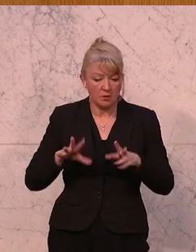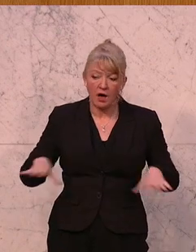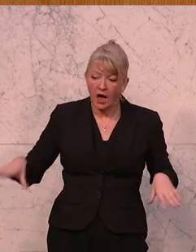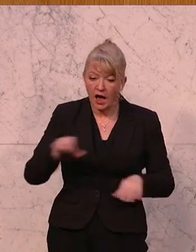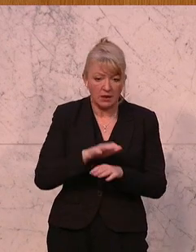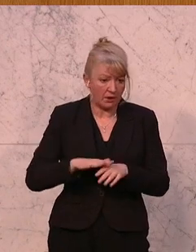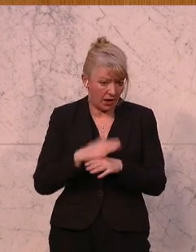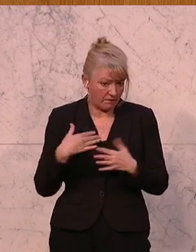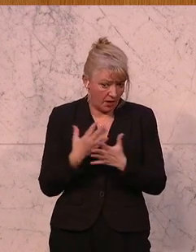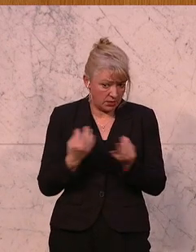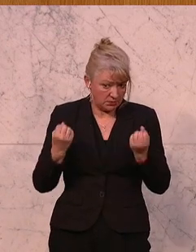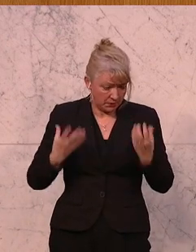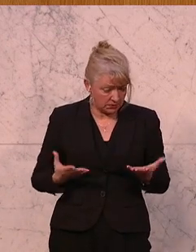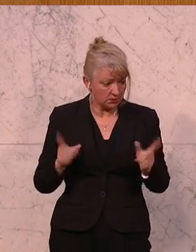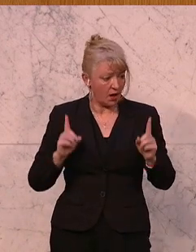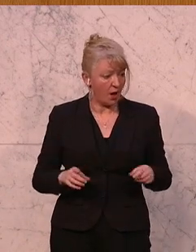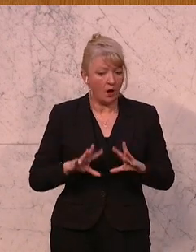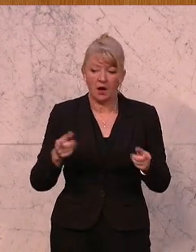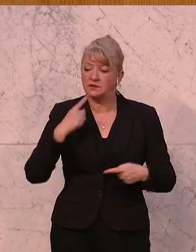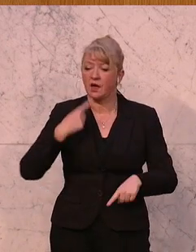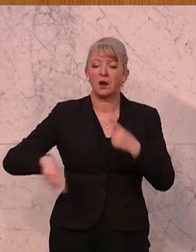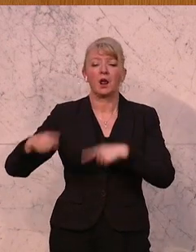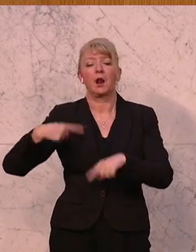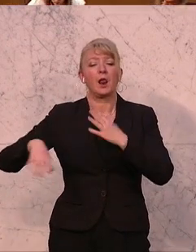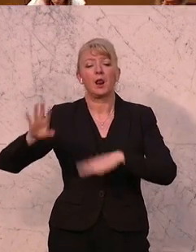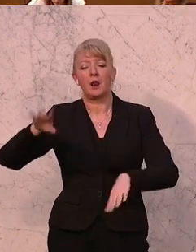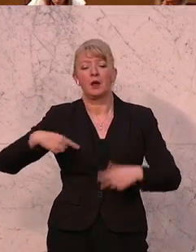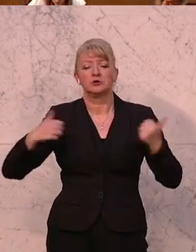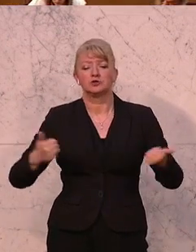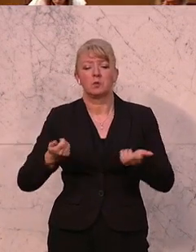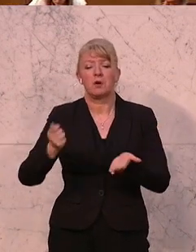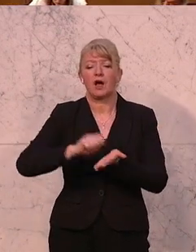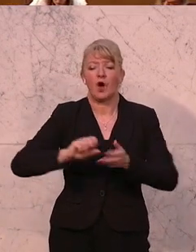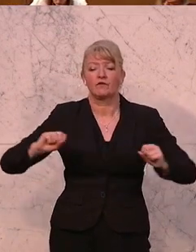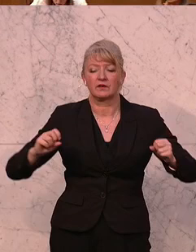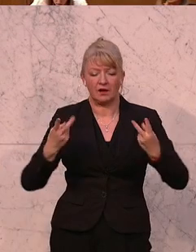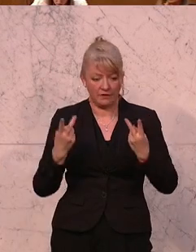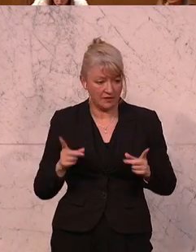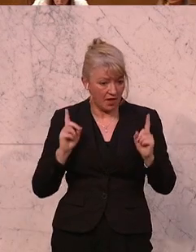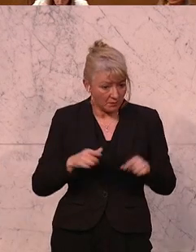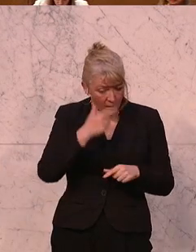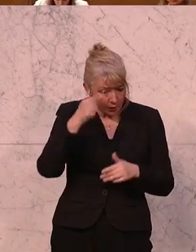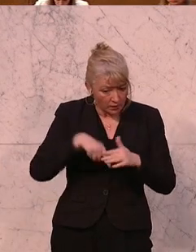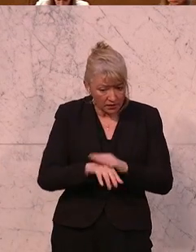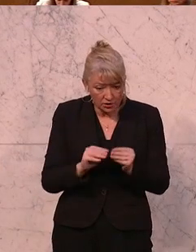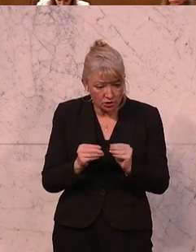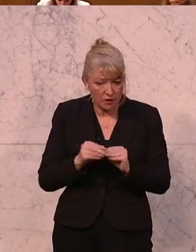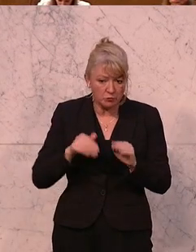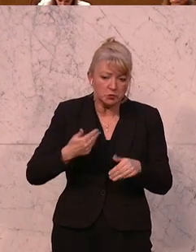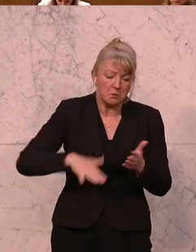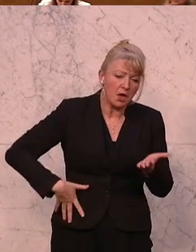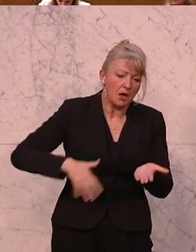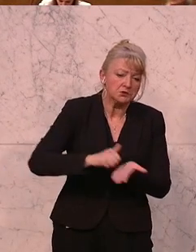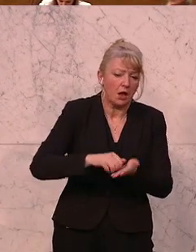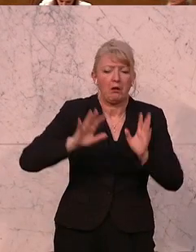nichts passiert ist. Also habt ihr euch plötzlich rausgeredet und habt gesagt, es gibt eine super tolle Kaufkraft. Dass die Menschen jetzt im Supermarkt ein bisschen mehr zahlen müssen, ist ja kein